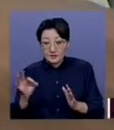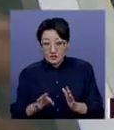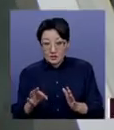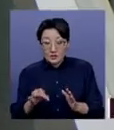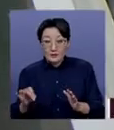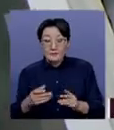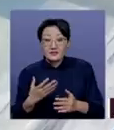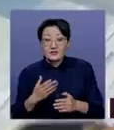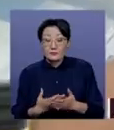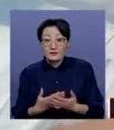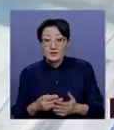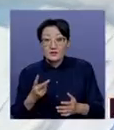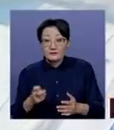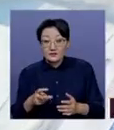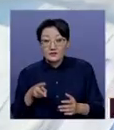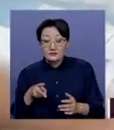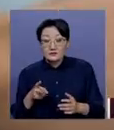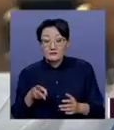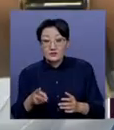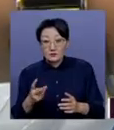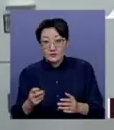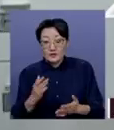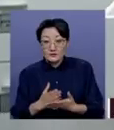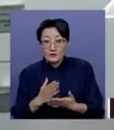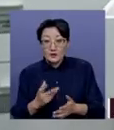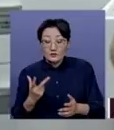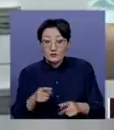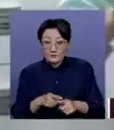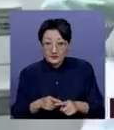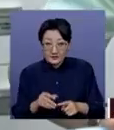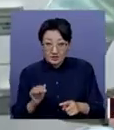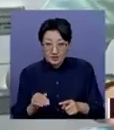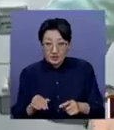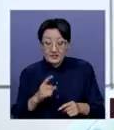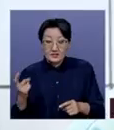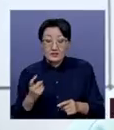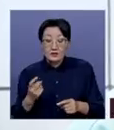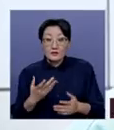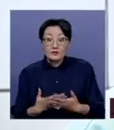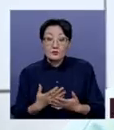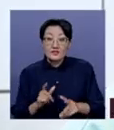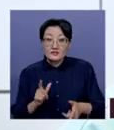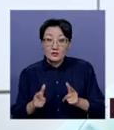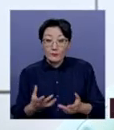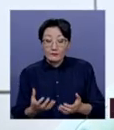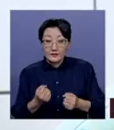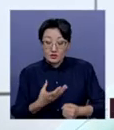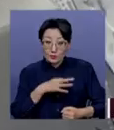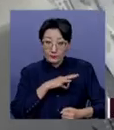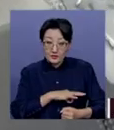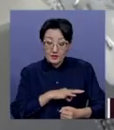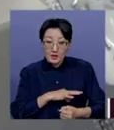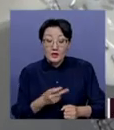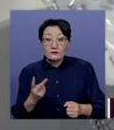или почти две тысячи двести аптек из имеющихся 3 половиной тысяч их хозяева отразили реальную полученную прибыль а